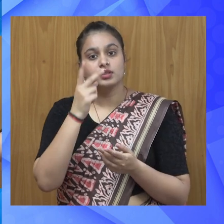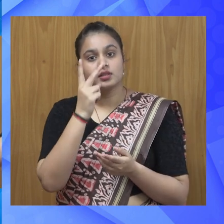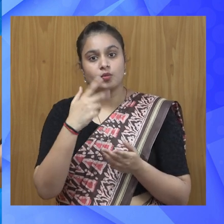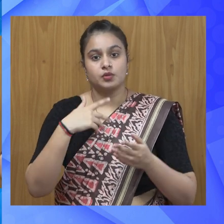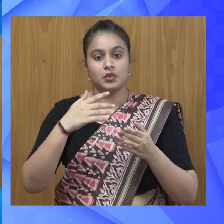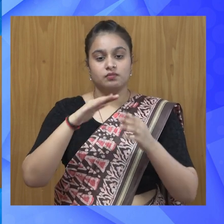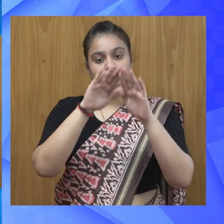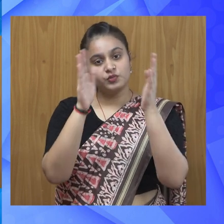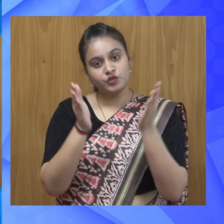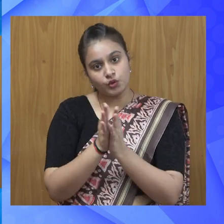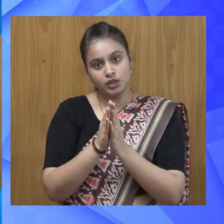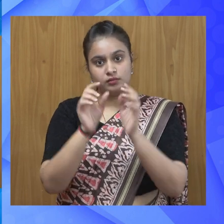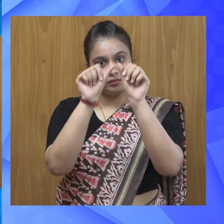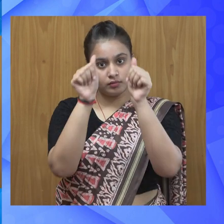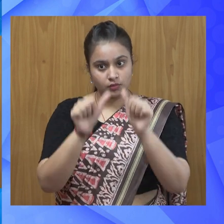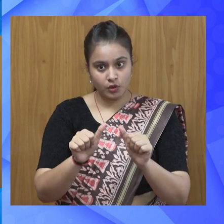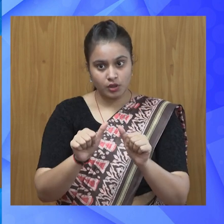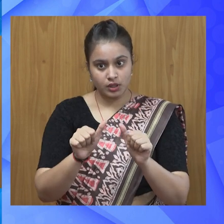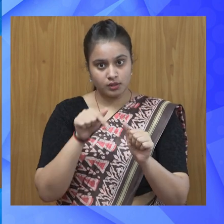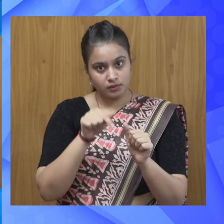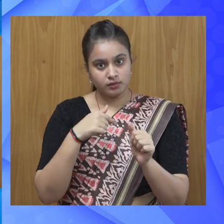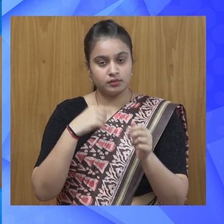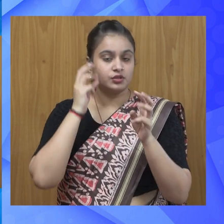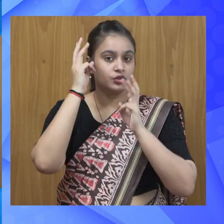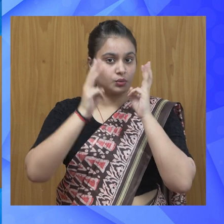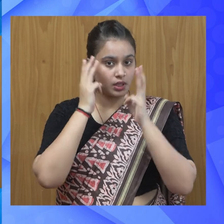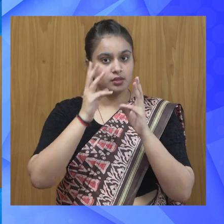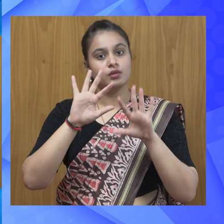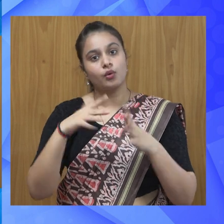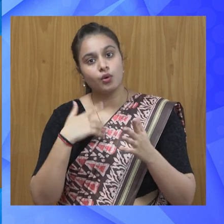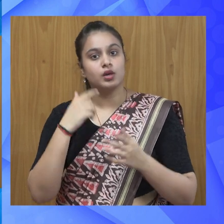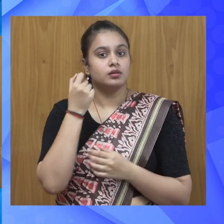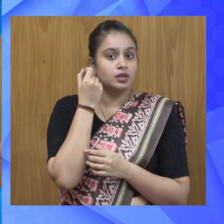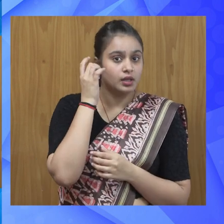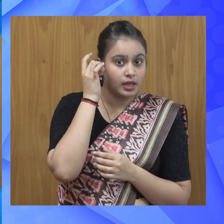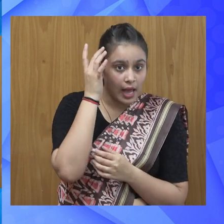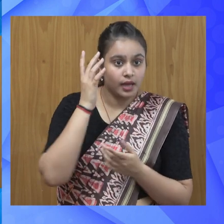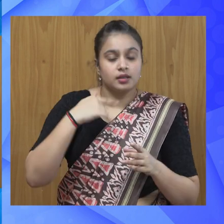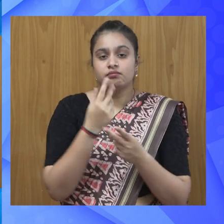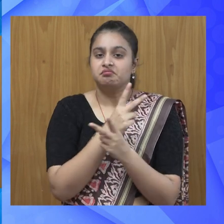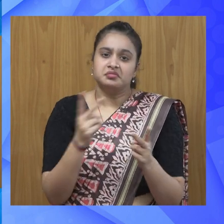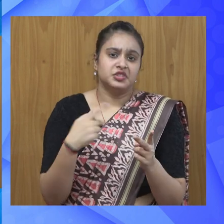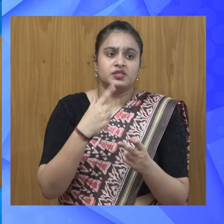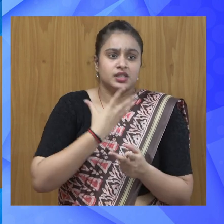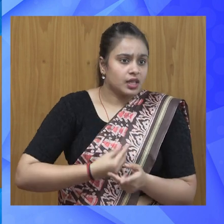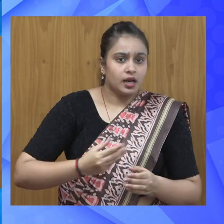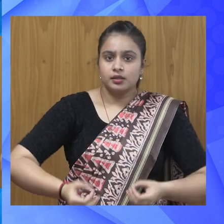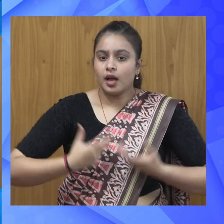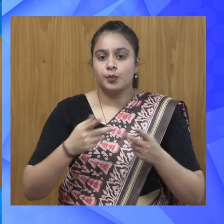उसमें अपने मॉडल से, इस मॉडल से स्ट्रेस और एंगर और इमोशंस को आप पूरा एक्सप्रेस कर सकते